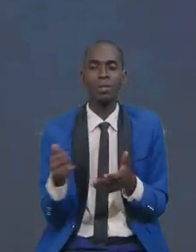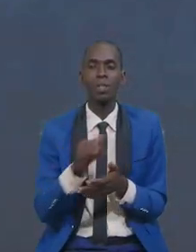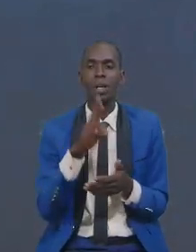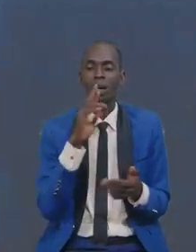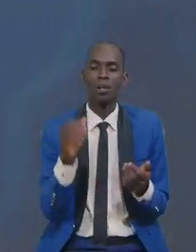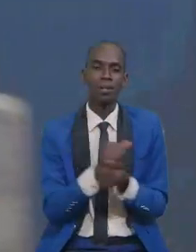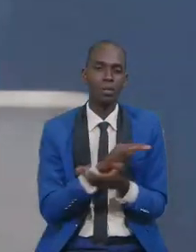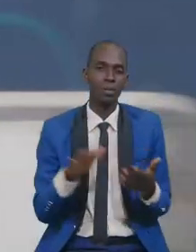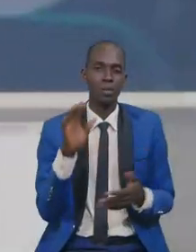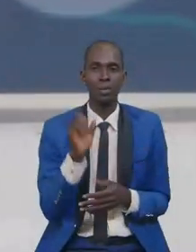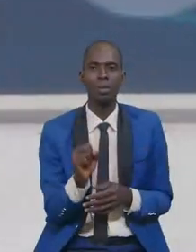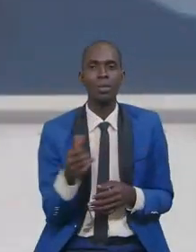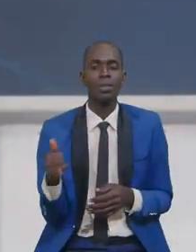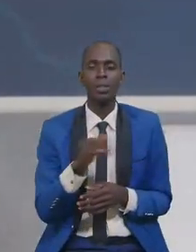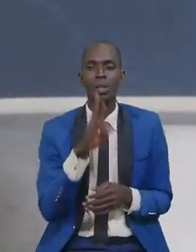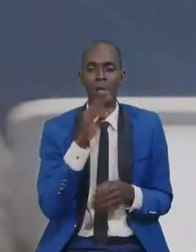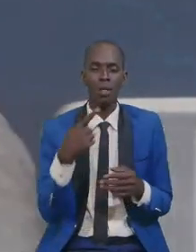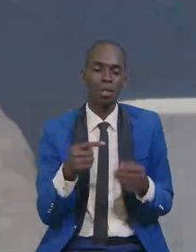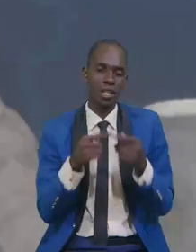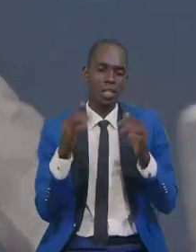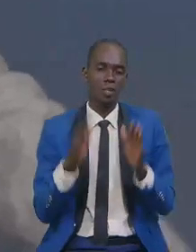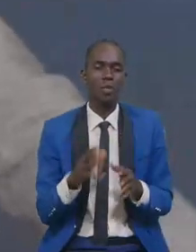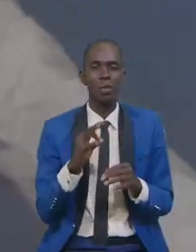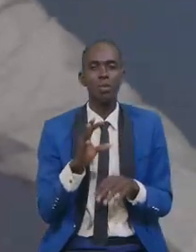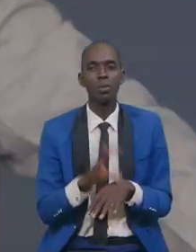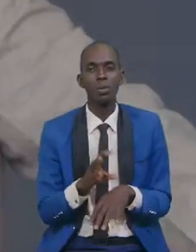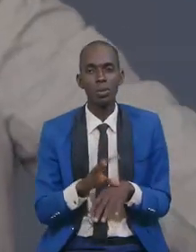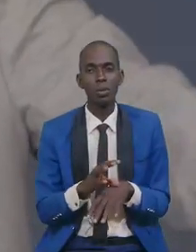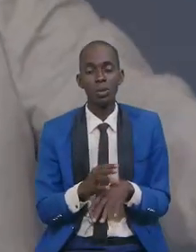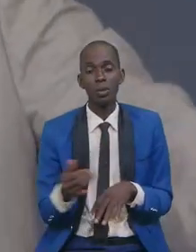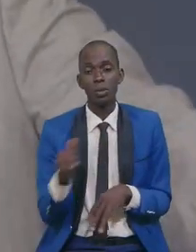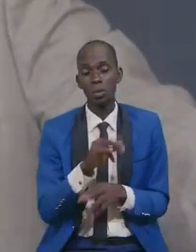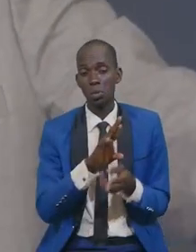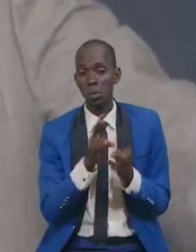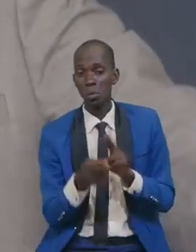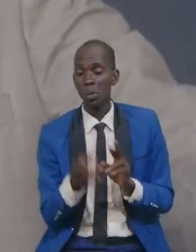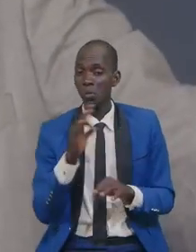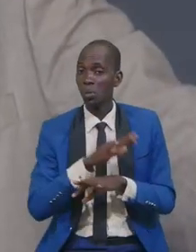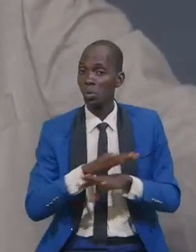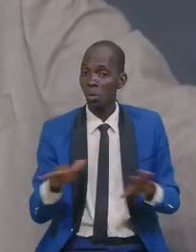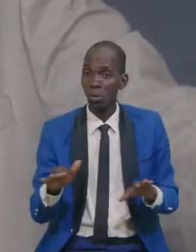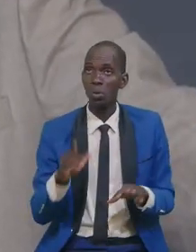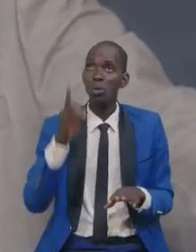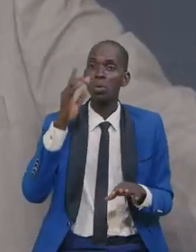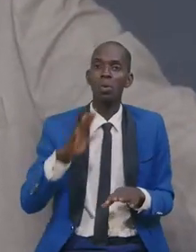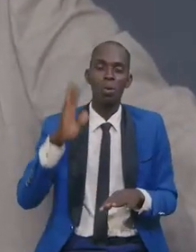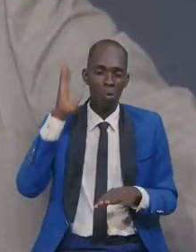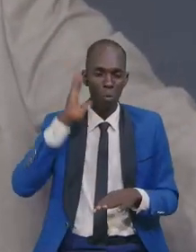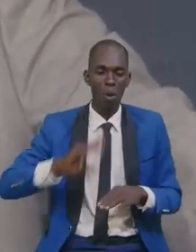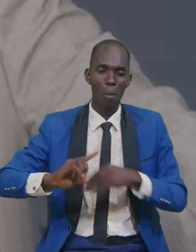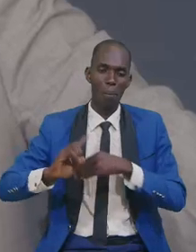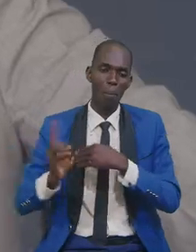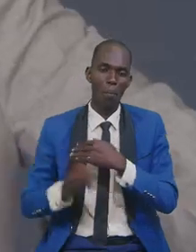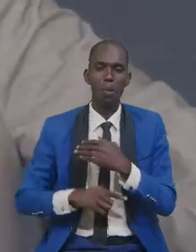Ils sont des destructeurs. Ce sont les ennemis de l'église. Ils doivent se repentir s'ils ne veulent